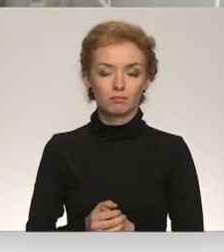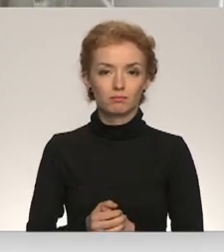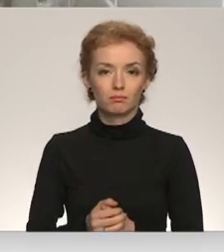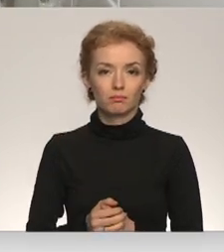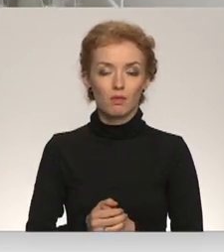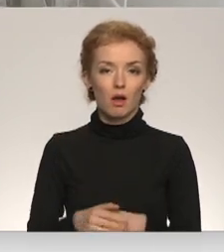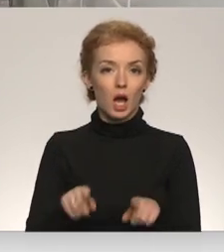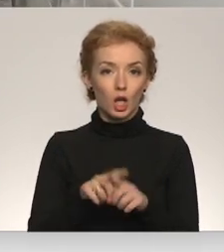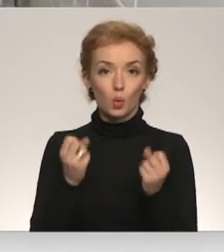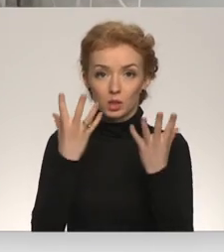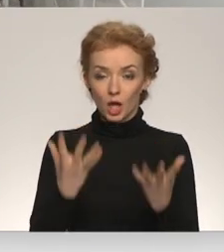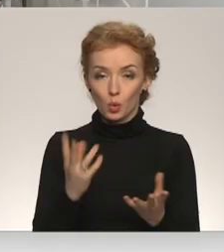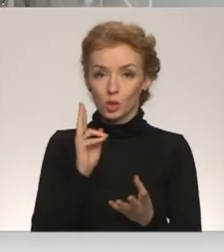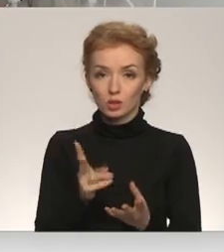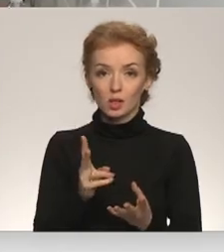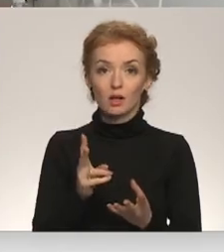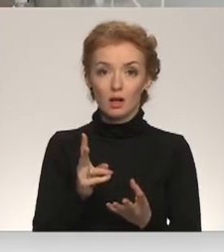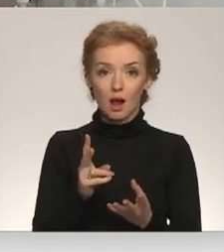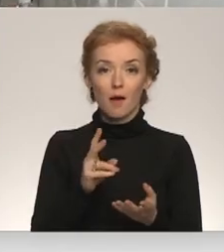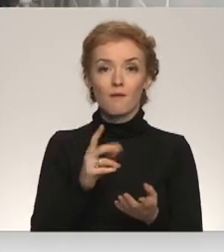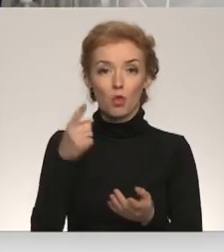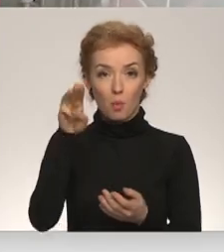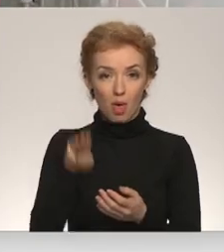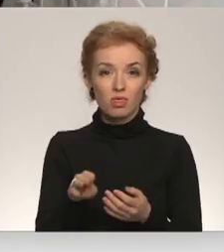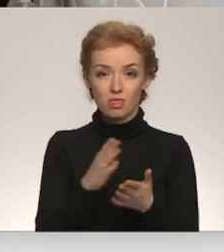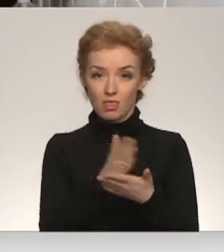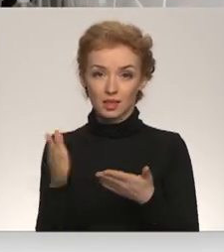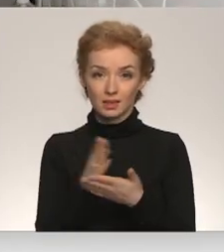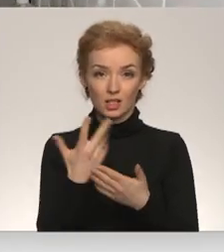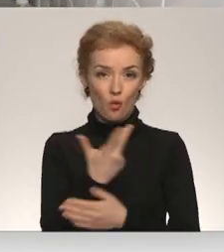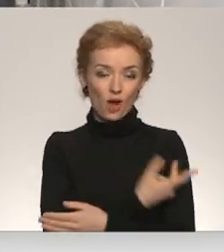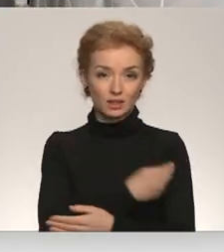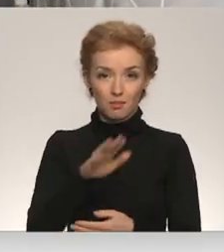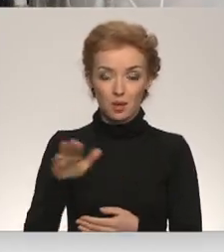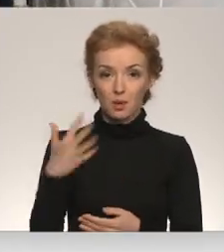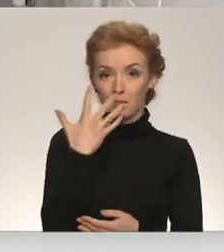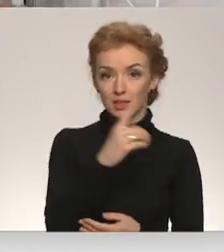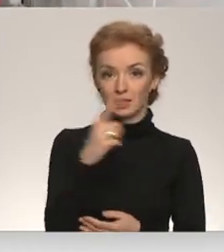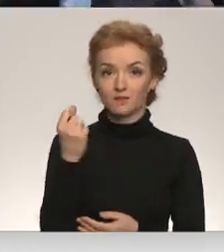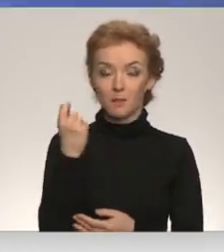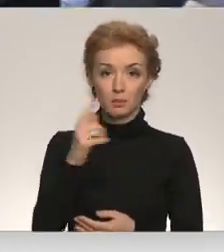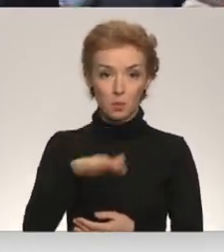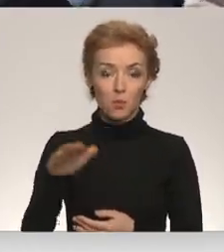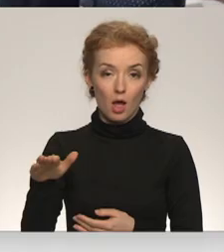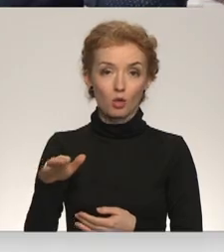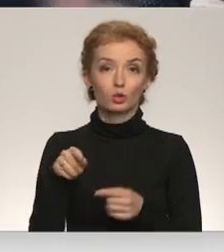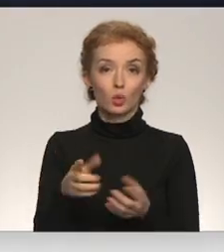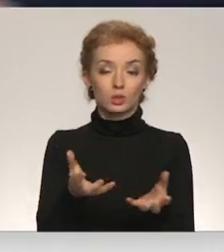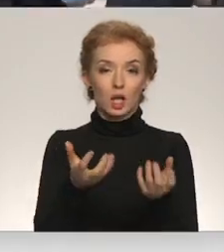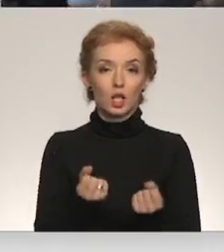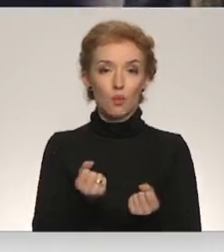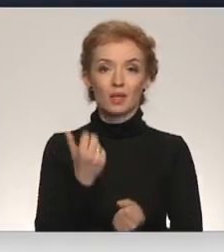RTV noskaidroja, ka šobrīd nepilnu mēnesi kopš Latvijā vakcinē 5 līdz 11 gadu vecus bērnus. To